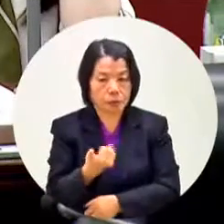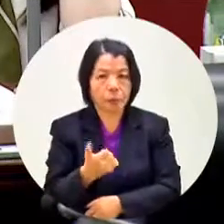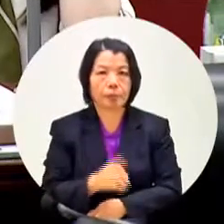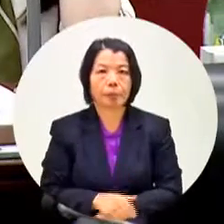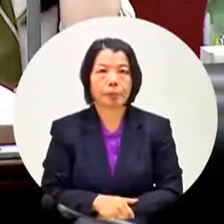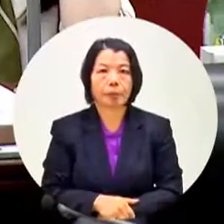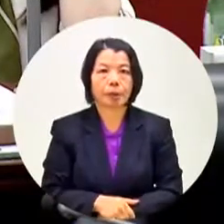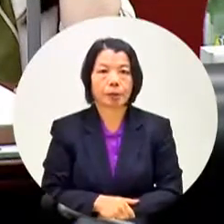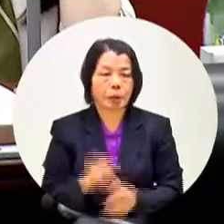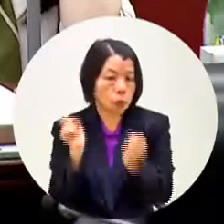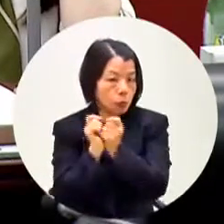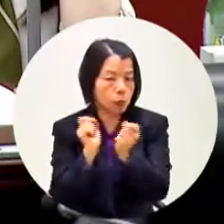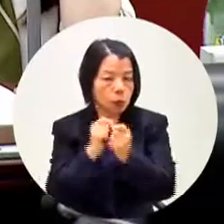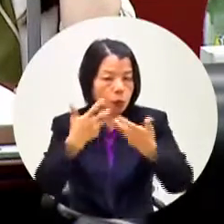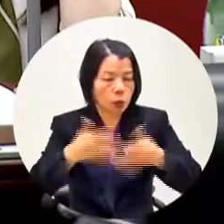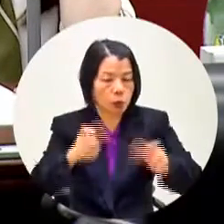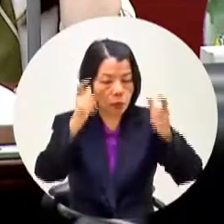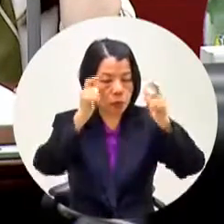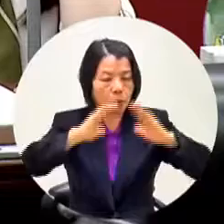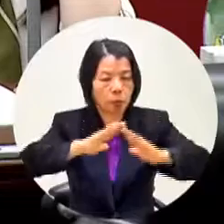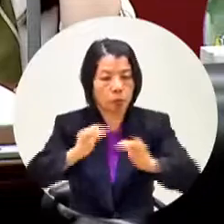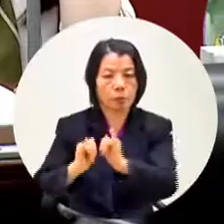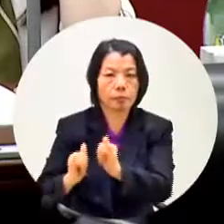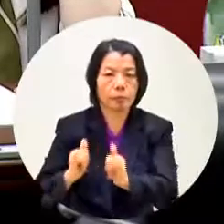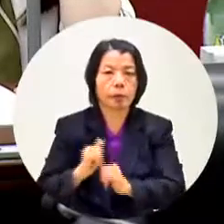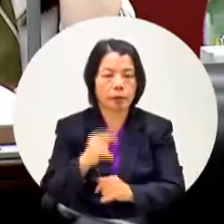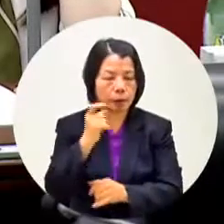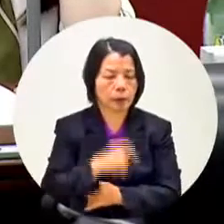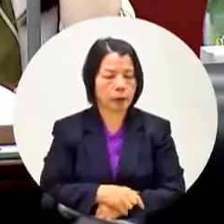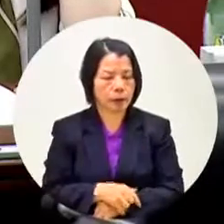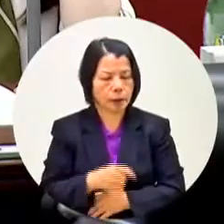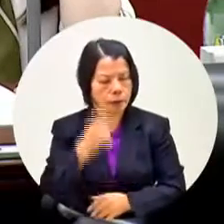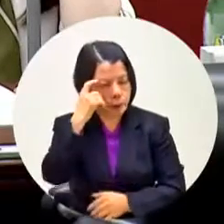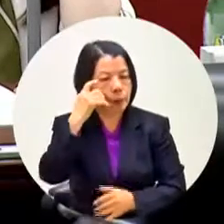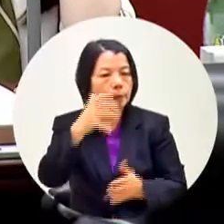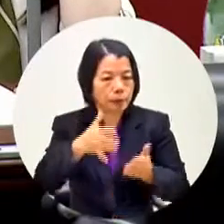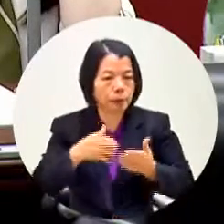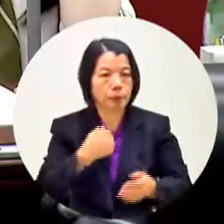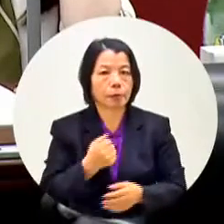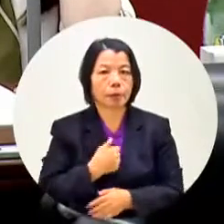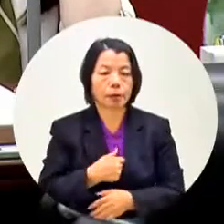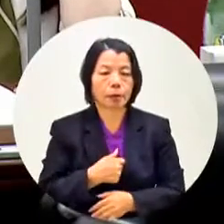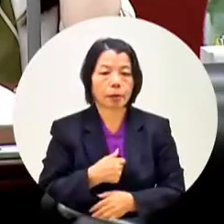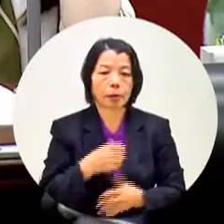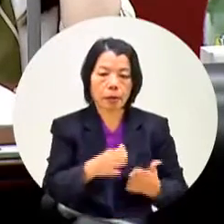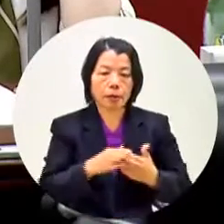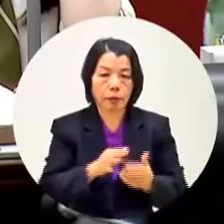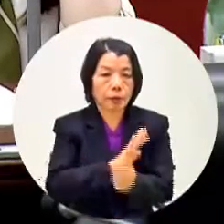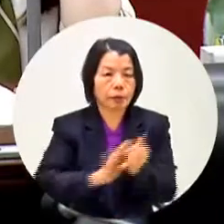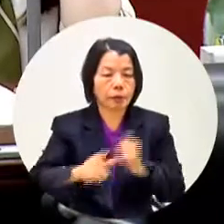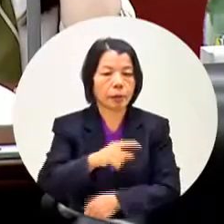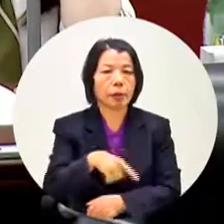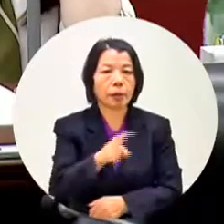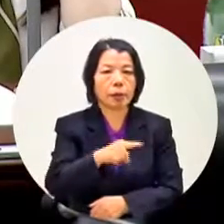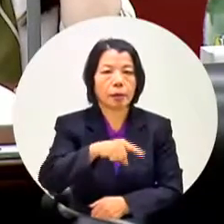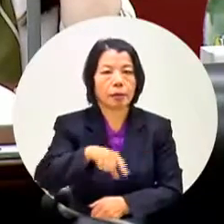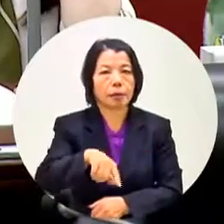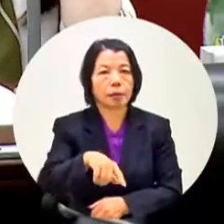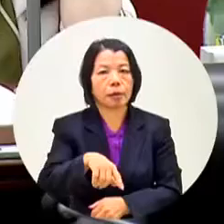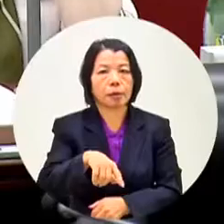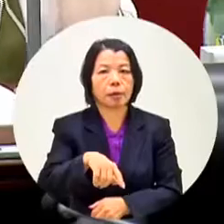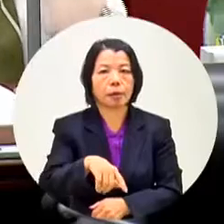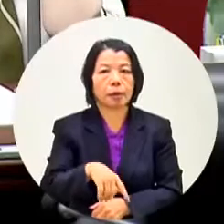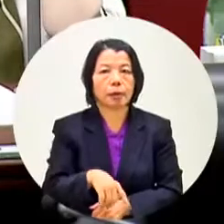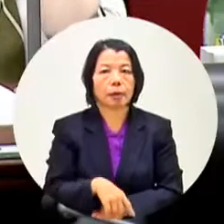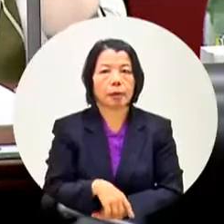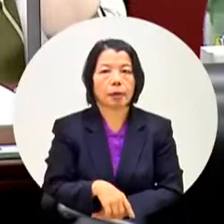是有成立的必要。好，那再来，我要本席要就叫我们那个桥头科学园区的进度的部分啊，